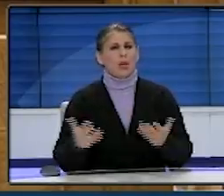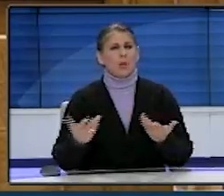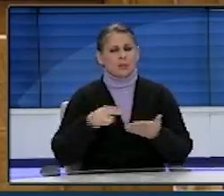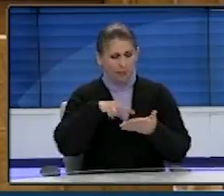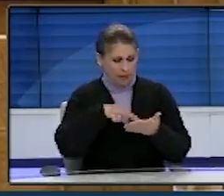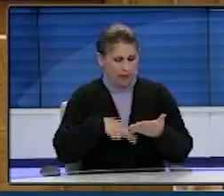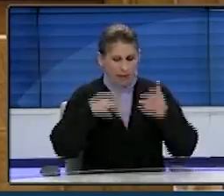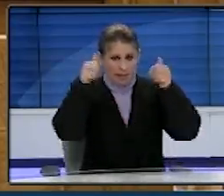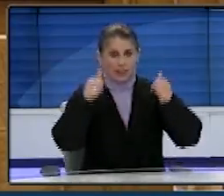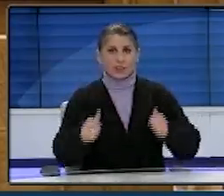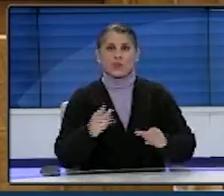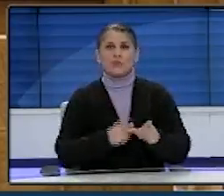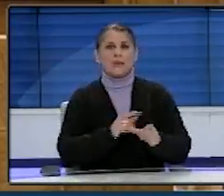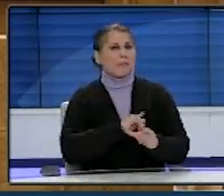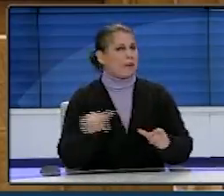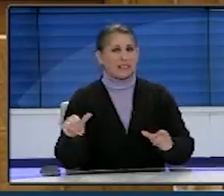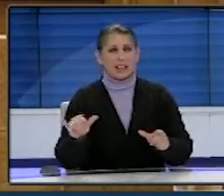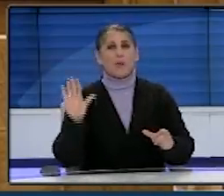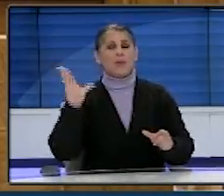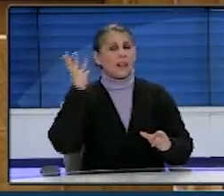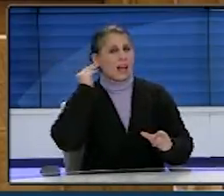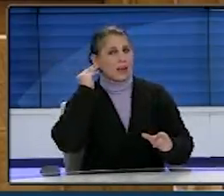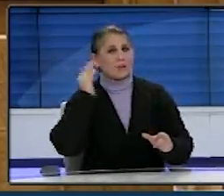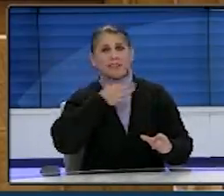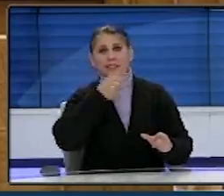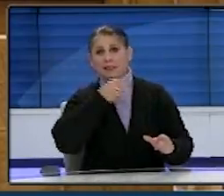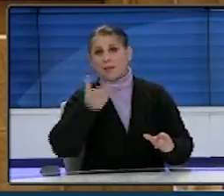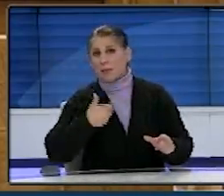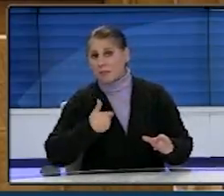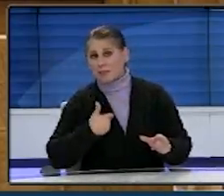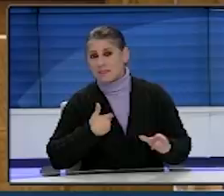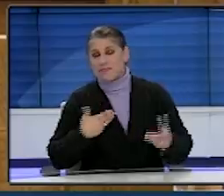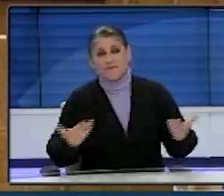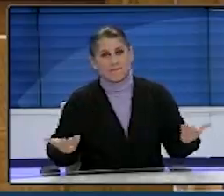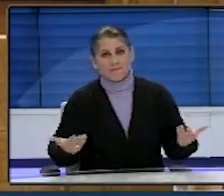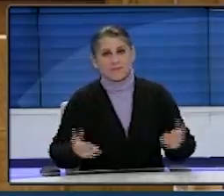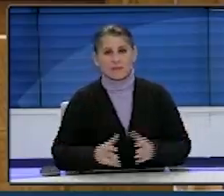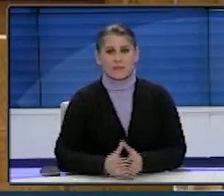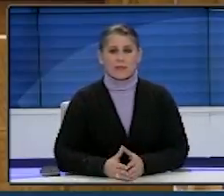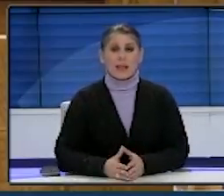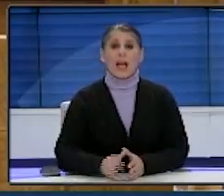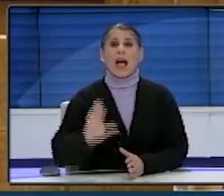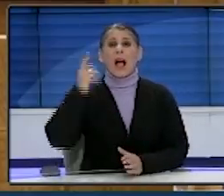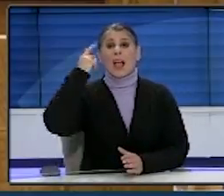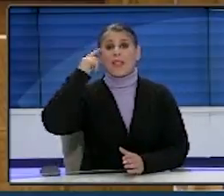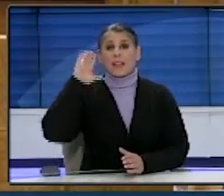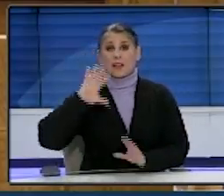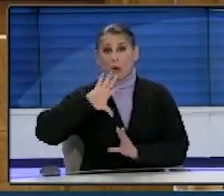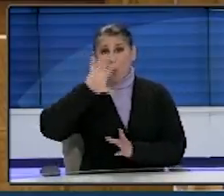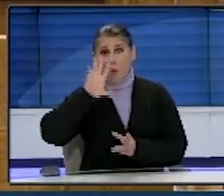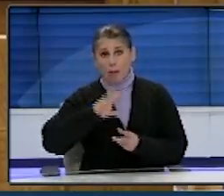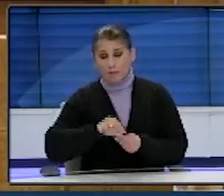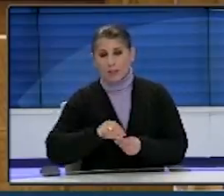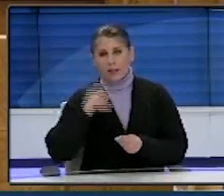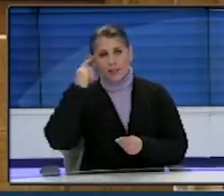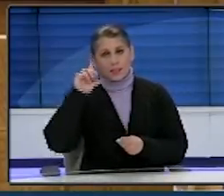τις ανακοινώσεις του ΚΚΕ, ούτε άκουσαν τις τοποθετήσεις μας, τίποτε. Αλλά κι αν δεν τα ήξεραν όλα αυτά, δεν